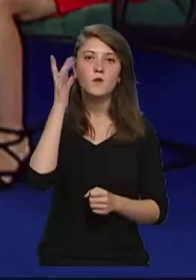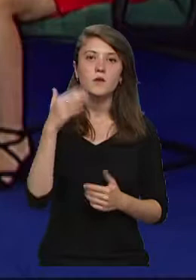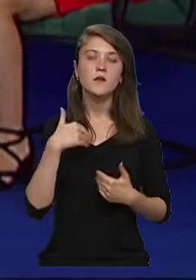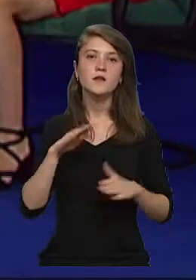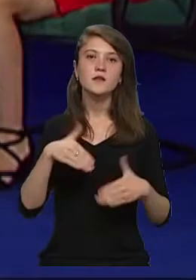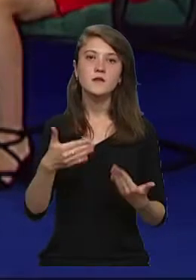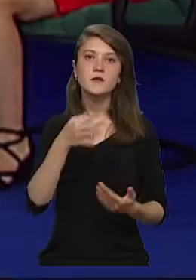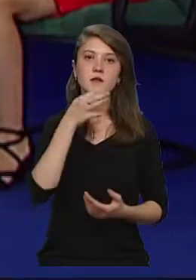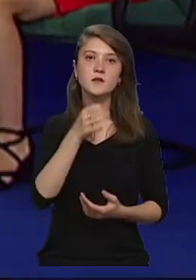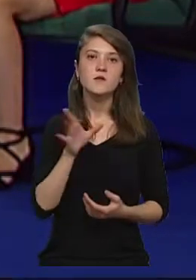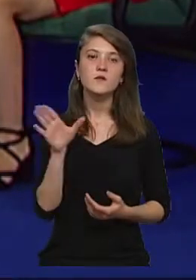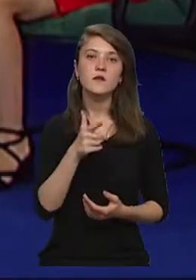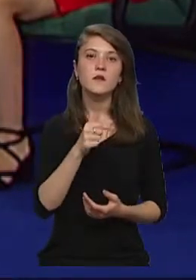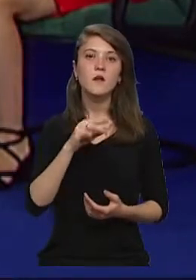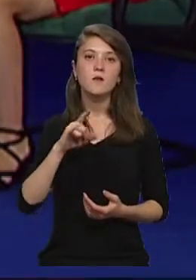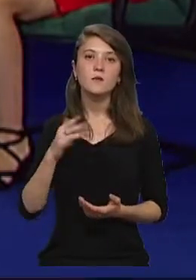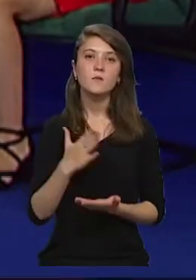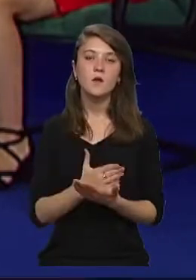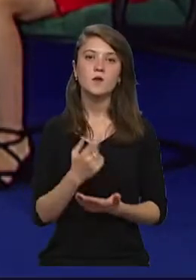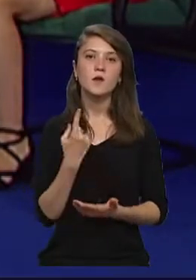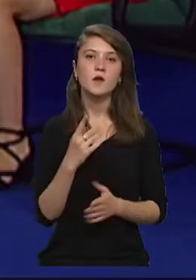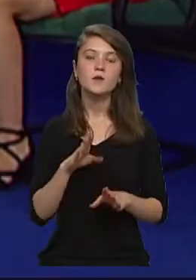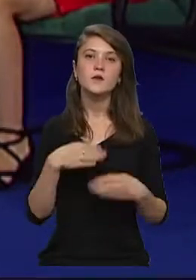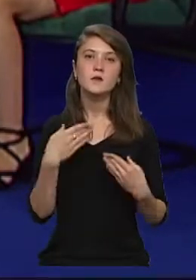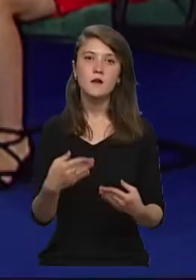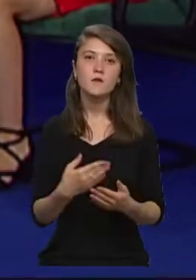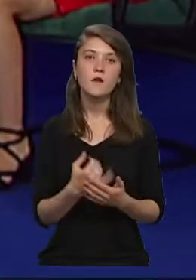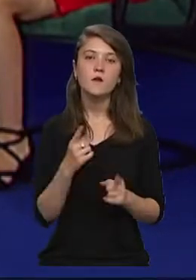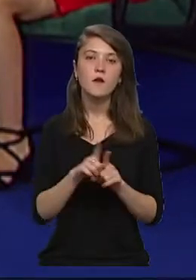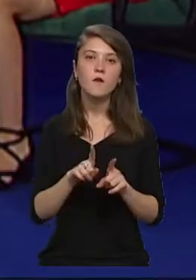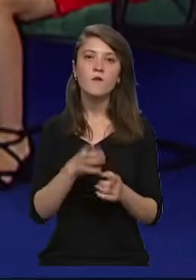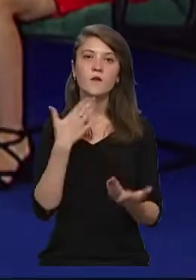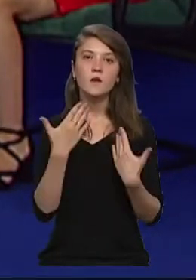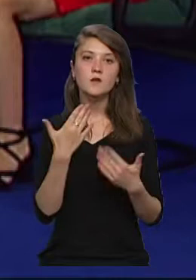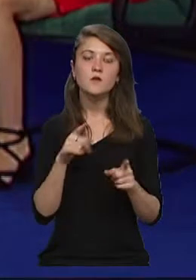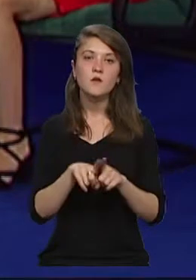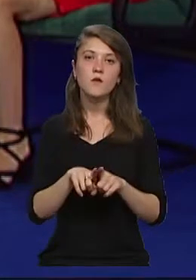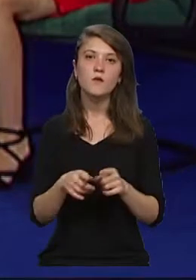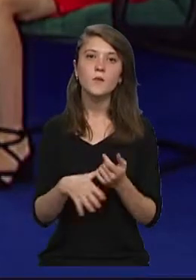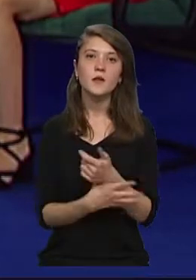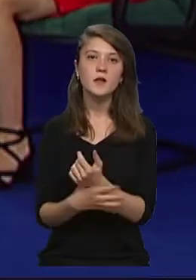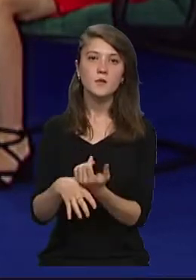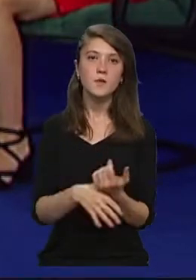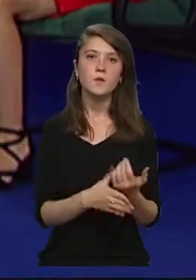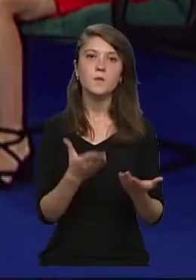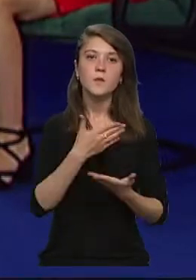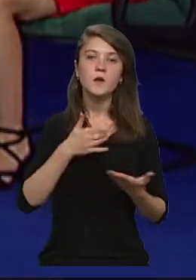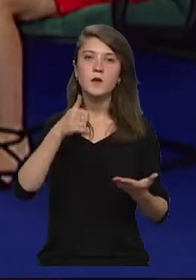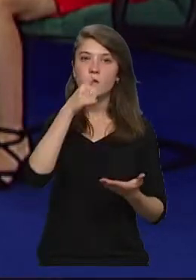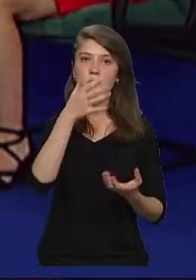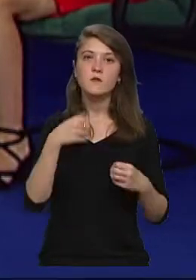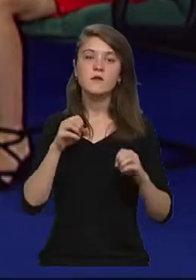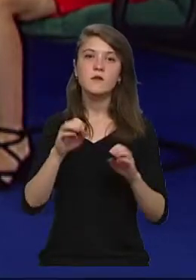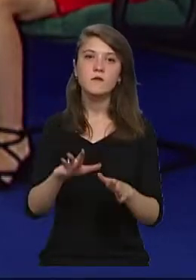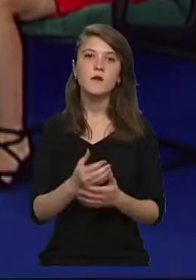що всі галузі мають однакове ставлення і однакове відношення, і однакову підтримку. Ми не маємо віддавати пріоритети